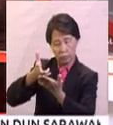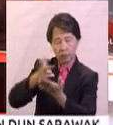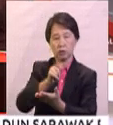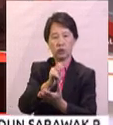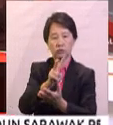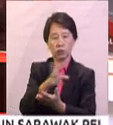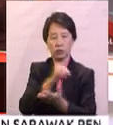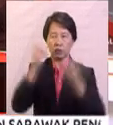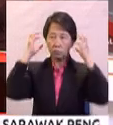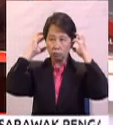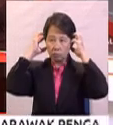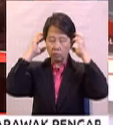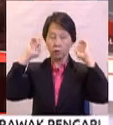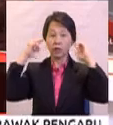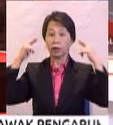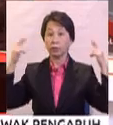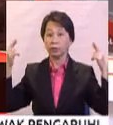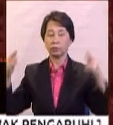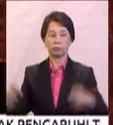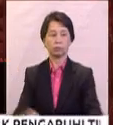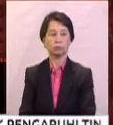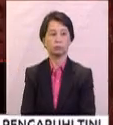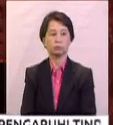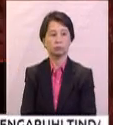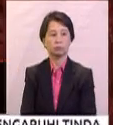televisyen dan radio.